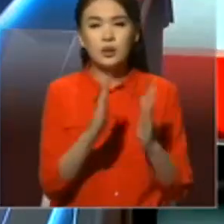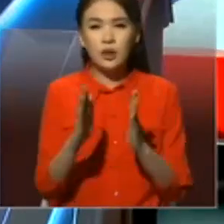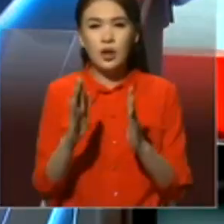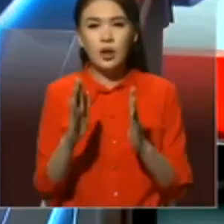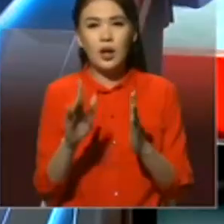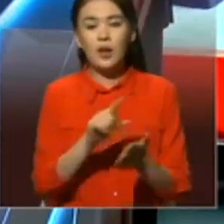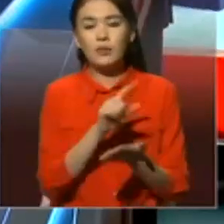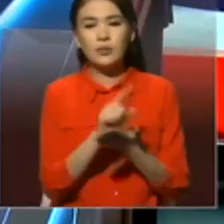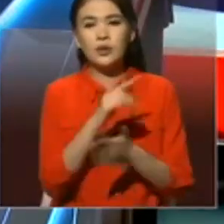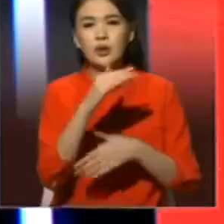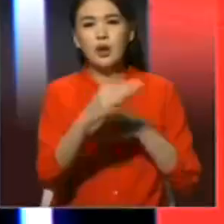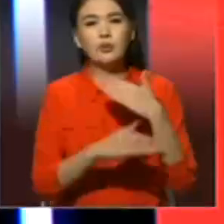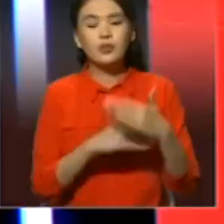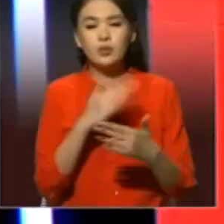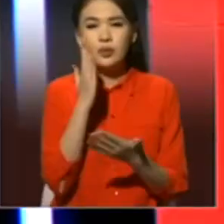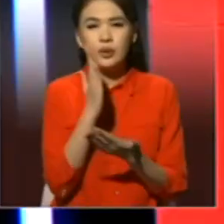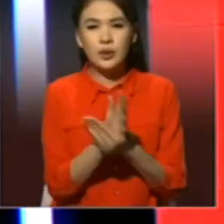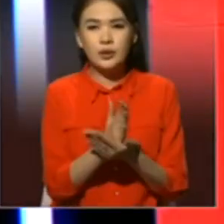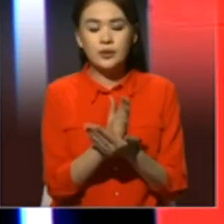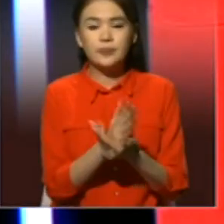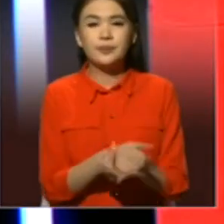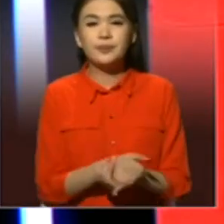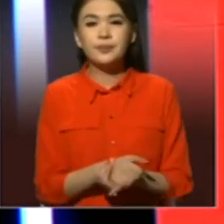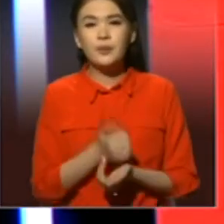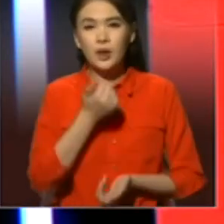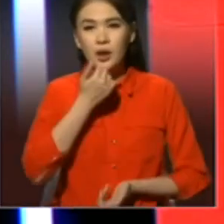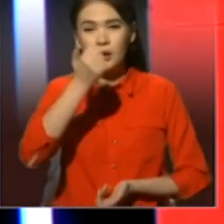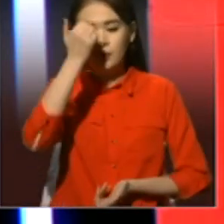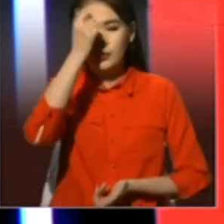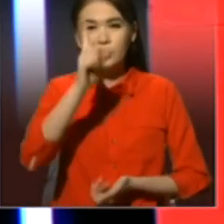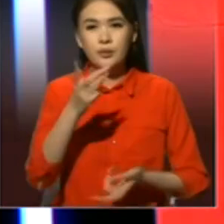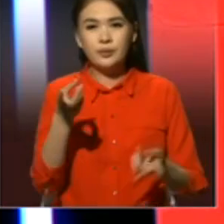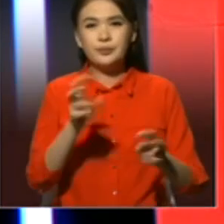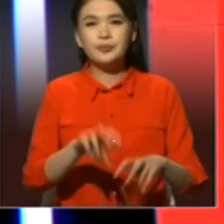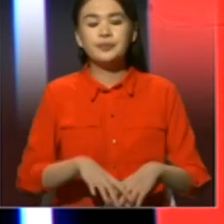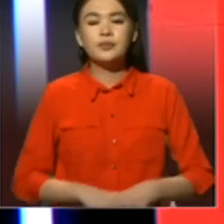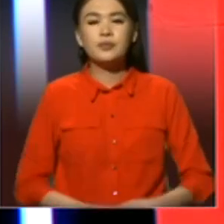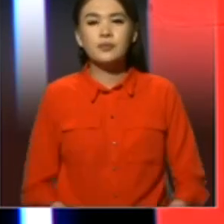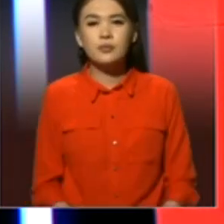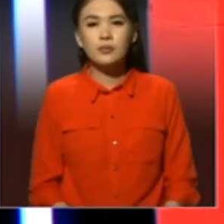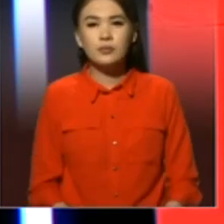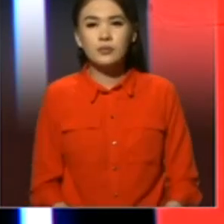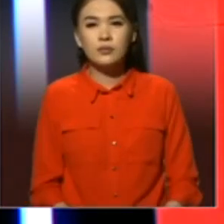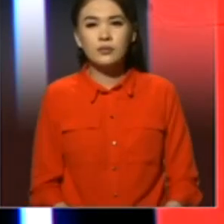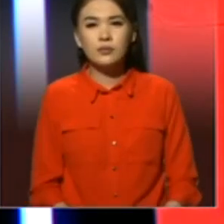әлбетте даму жүреді. Даму болады. Рахмет айтамыз тағы да. Эфир тізгінін ұстаған Ерқанат